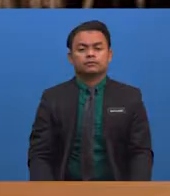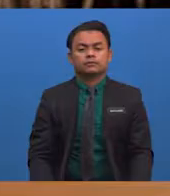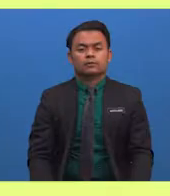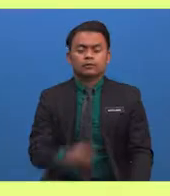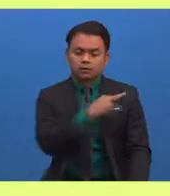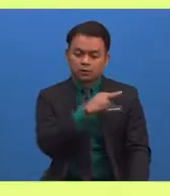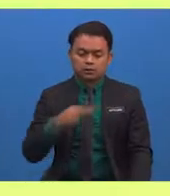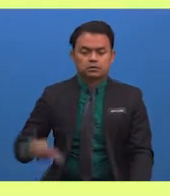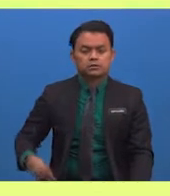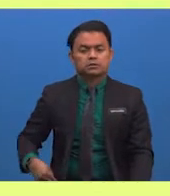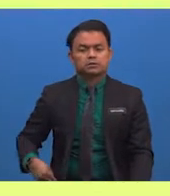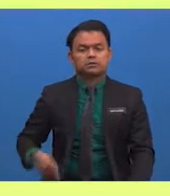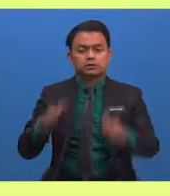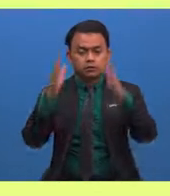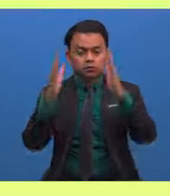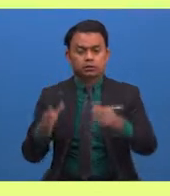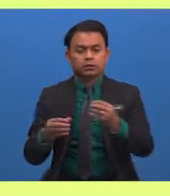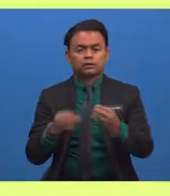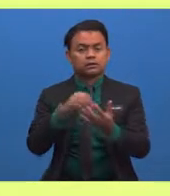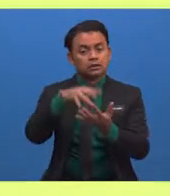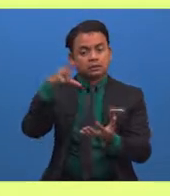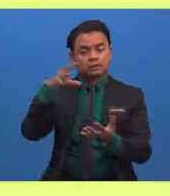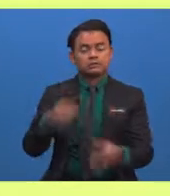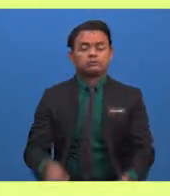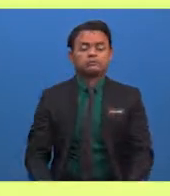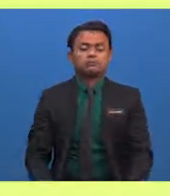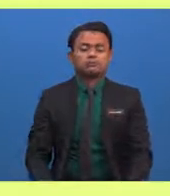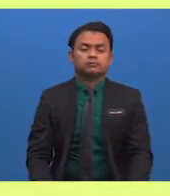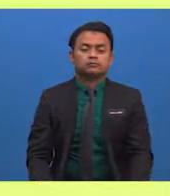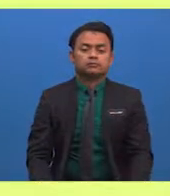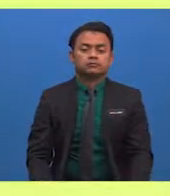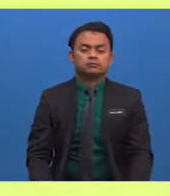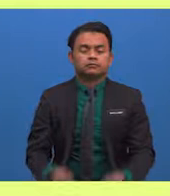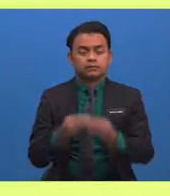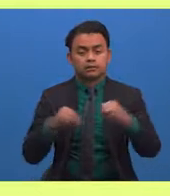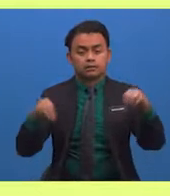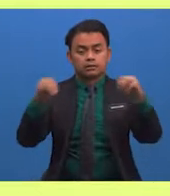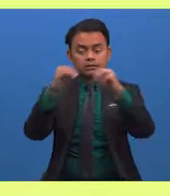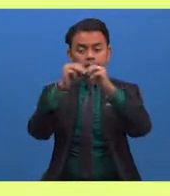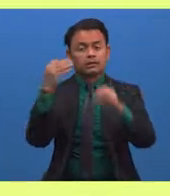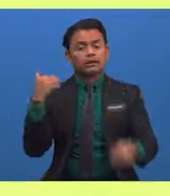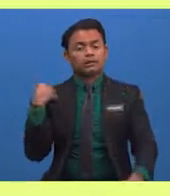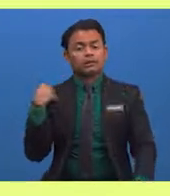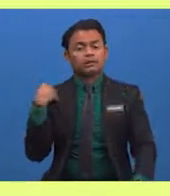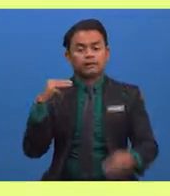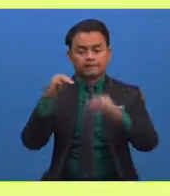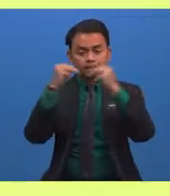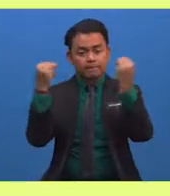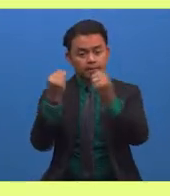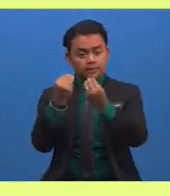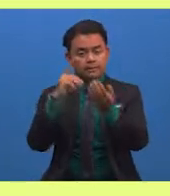hartawan. Di masjid diadakan majlis munazarah, iaitu majlis perbincangan